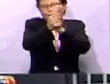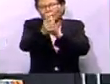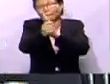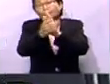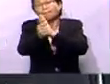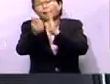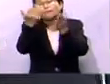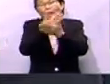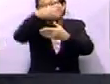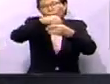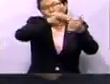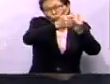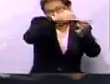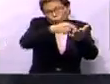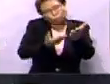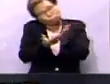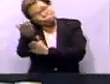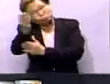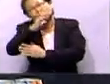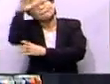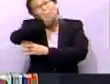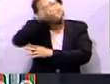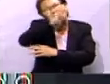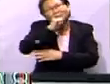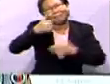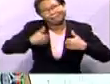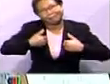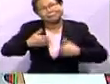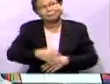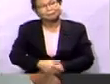dalam sukan berkenaan seterusnya tidak ketinggalan.